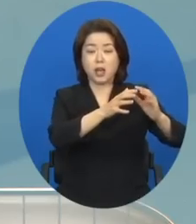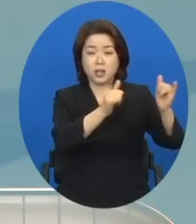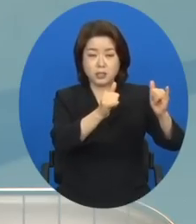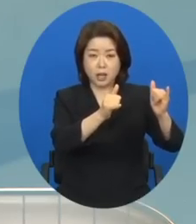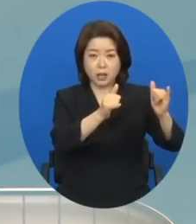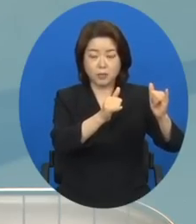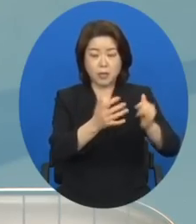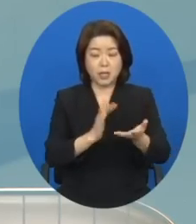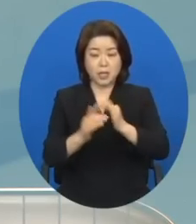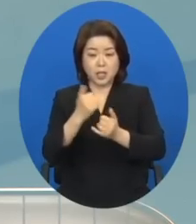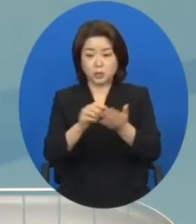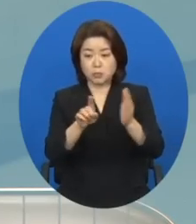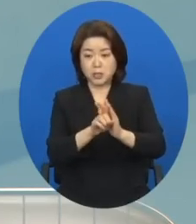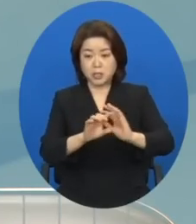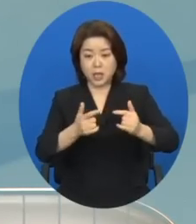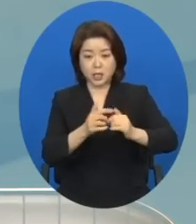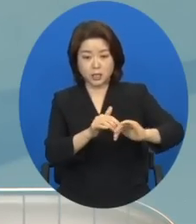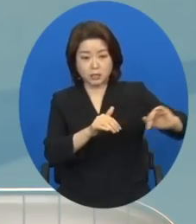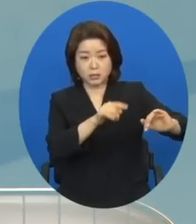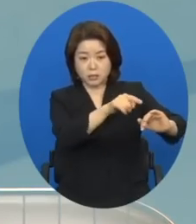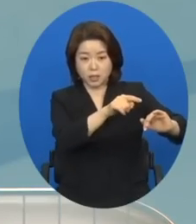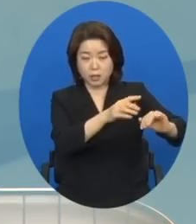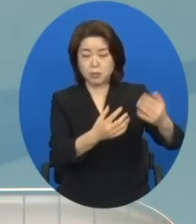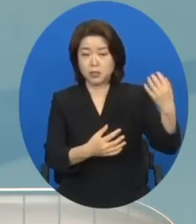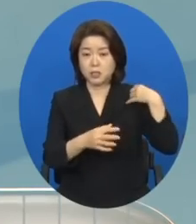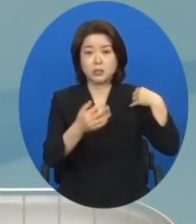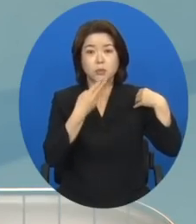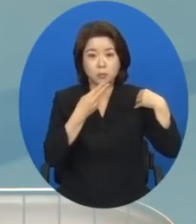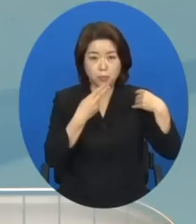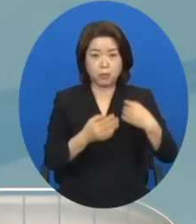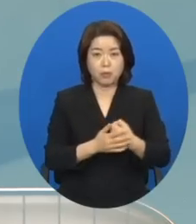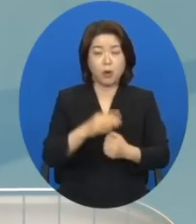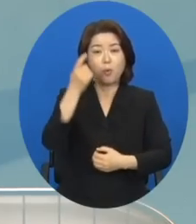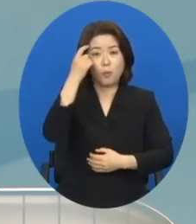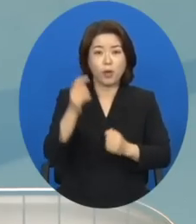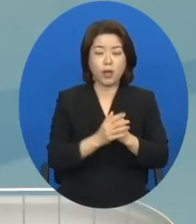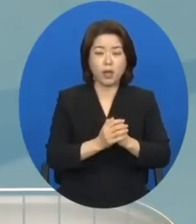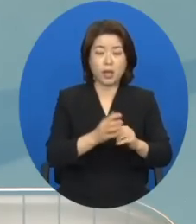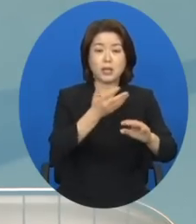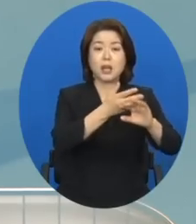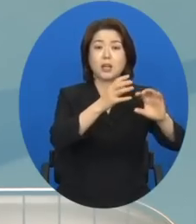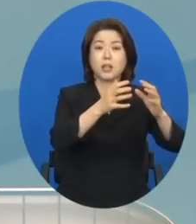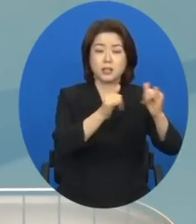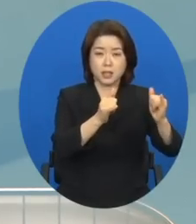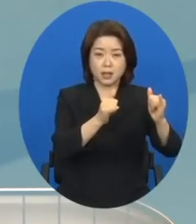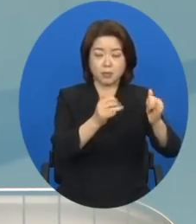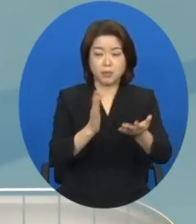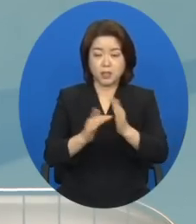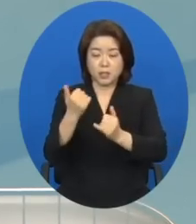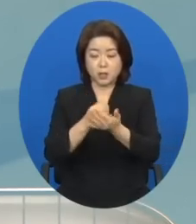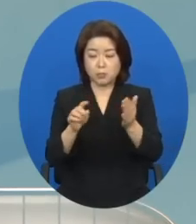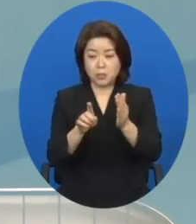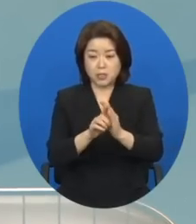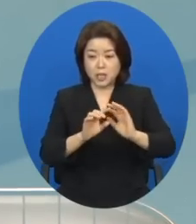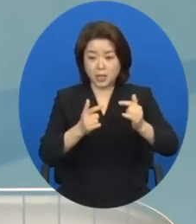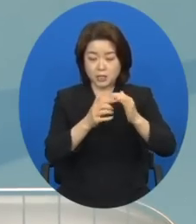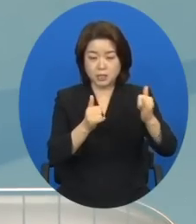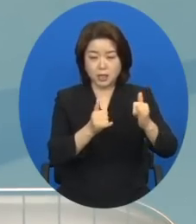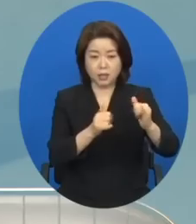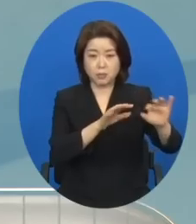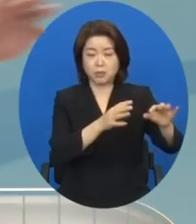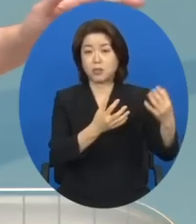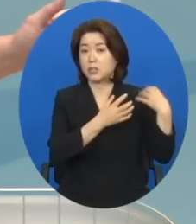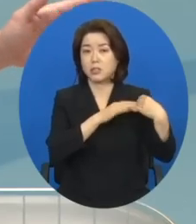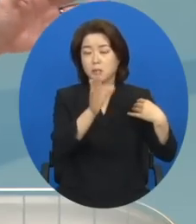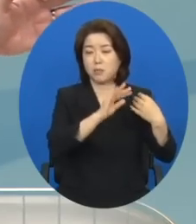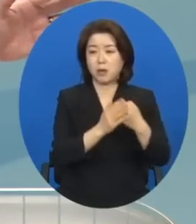믿지 않는 이방인에게는 짐이 없습니다. 왜인지 아세요? 이방인들은요, 짐지지 않아요. 그냥 관계를 끊어버립니다.